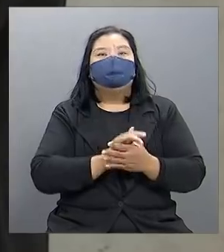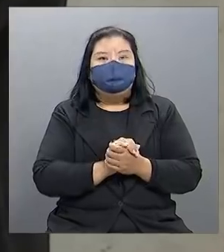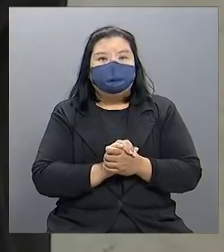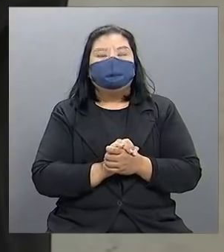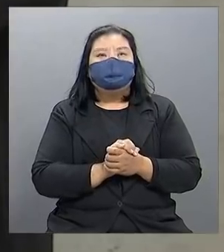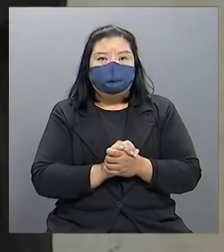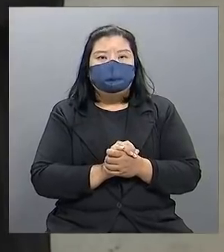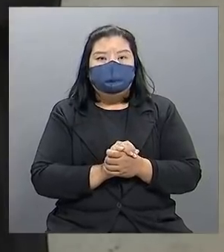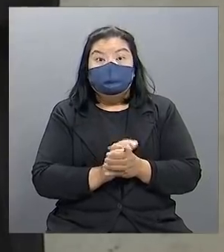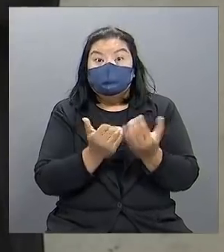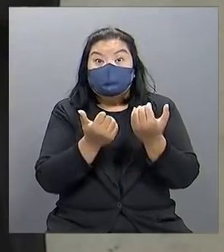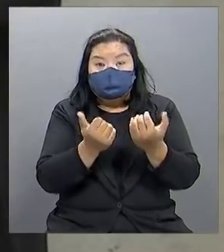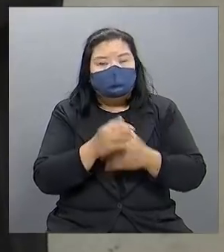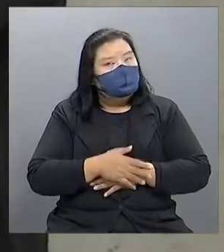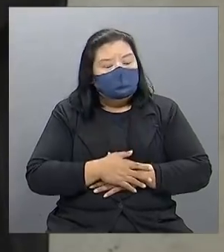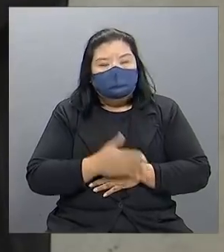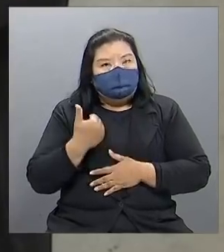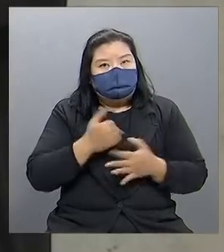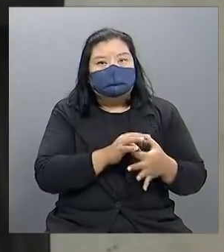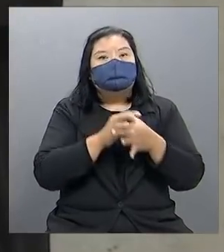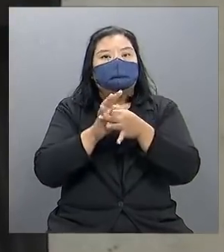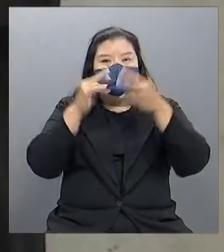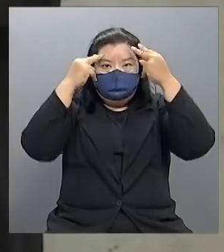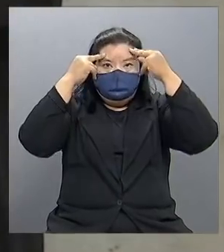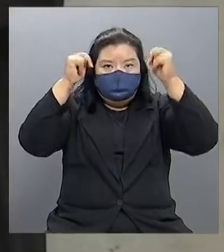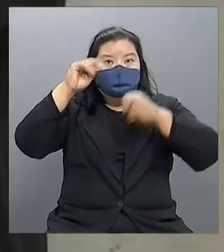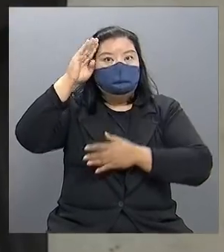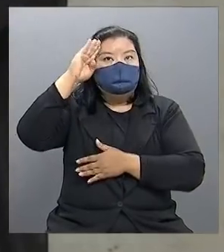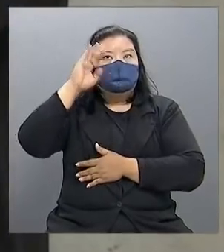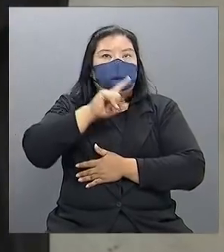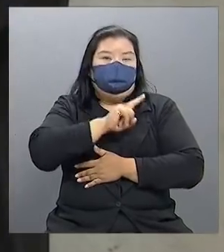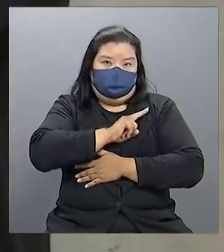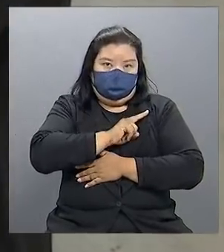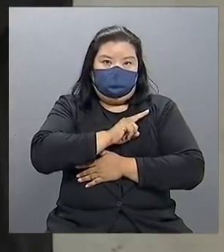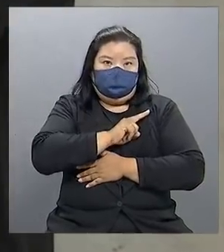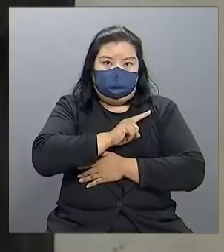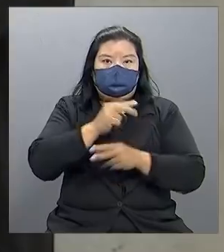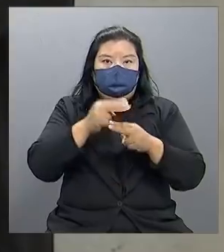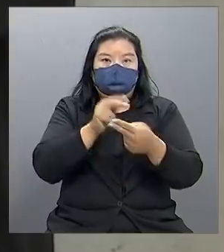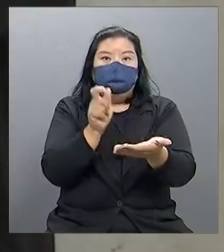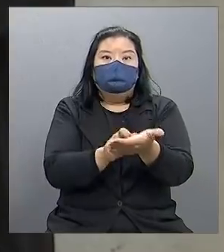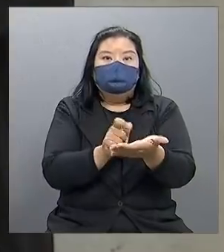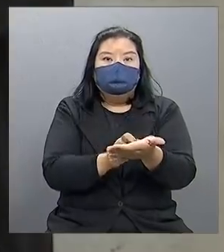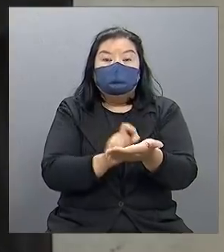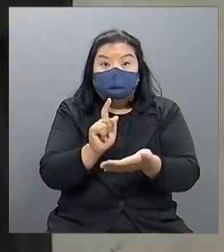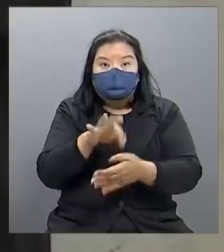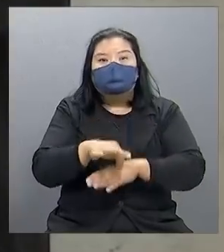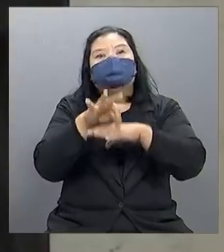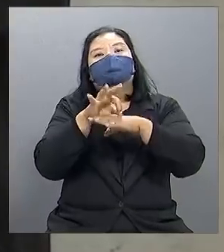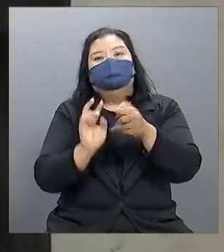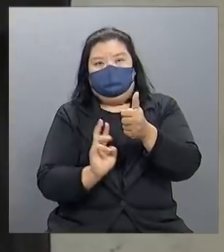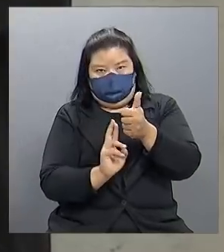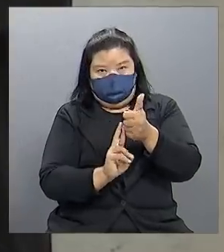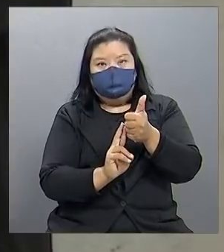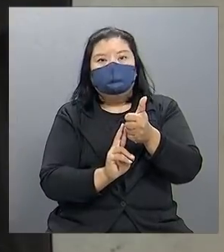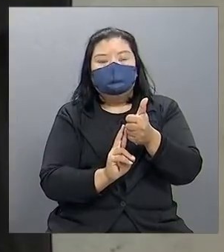ในเรื่องนี้ยังส่งตรงไปที่นายกรัฐมนตรีในฐานะที่เป็นคนลงนามแต่งตั้งนายเสกสกลให้เป็นรองประธานกรรมการในคณะ